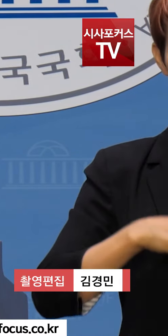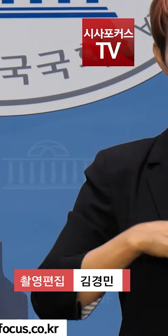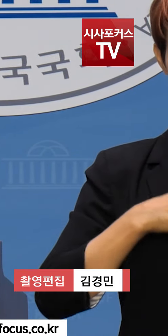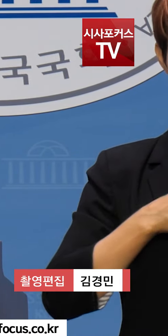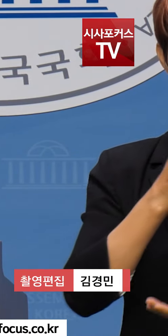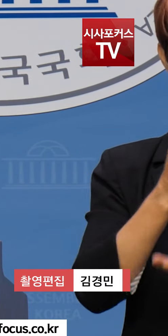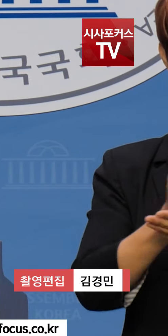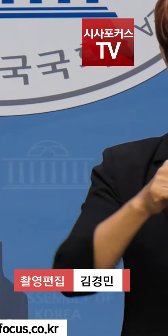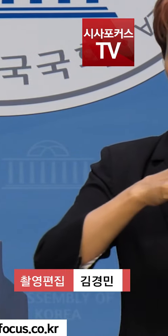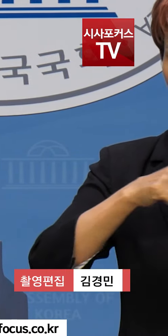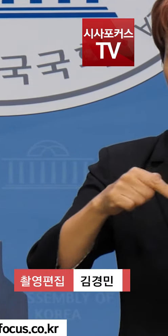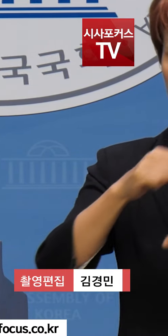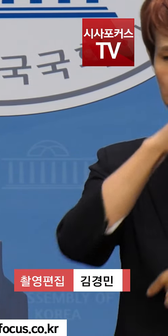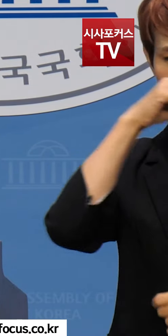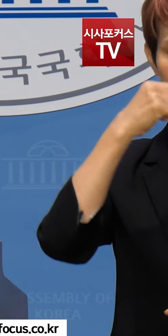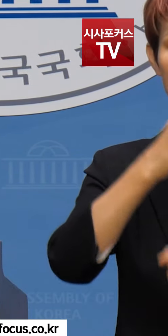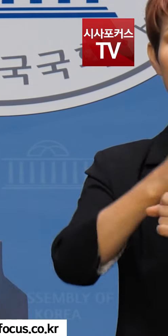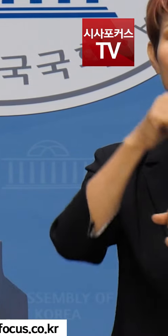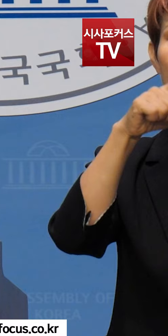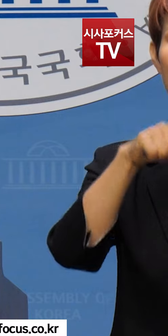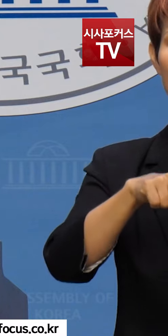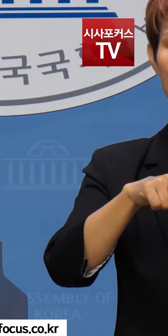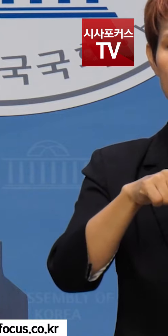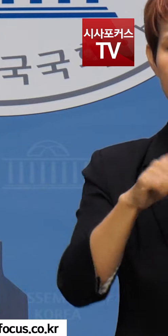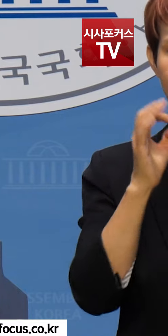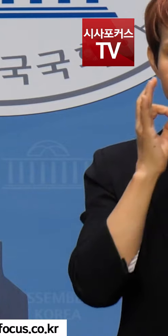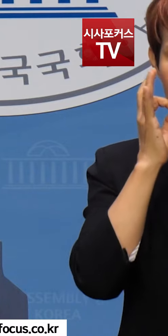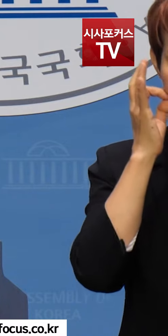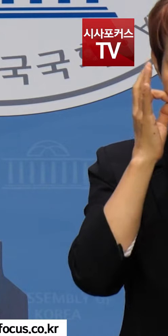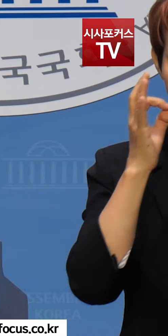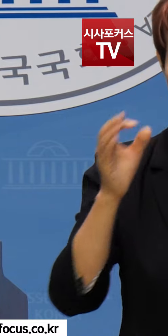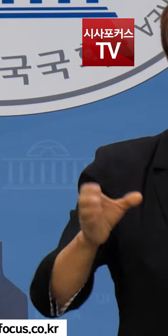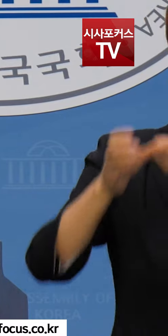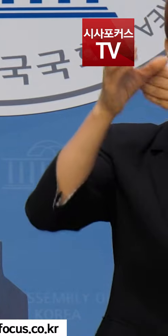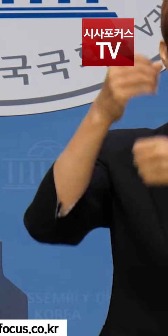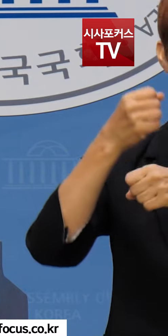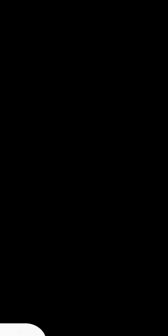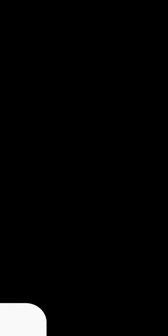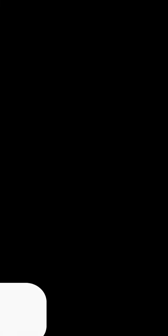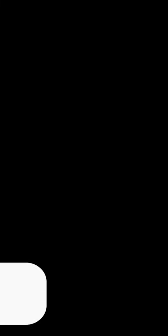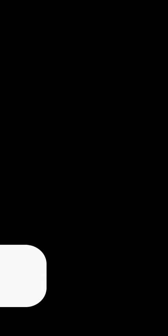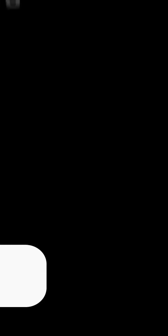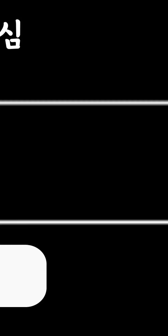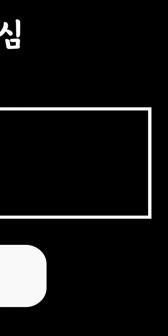법치를 바로 세우기 위해 끝까지 맞서겠습니다.